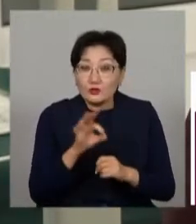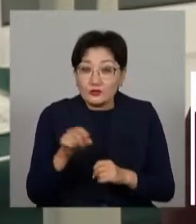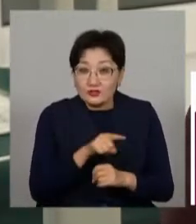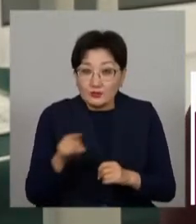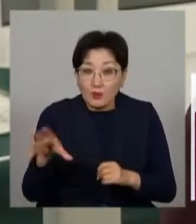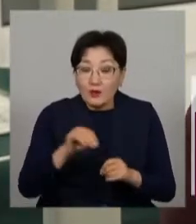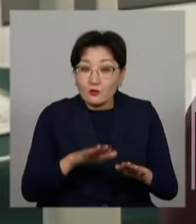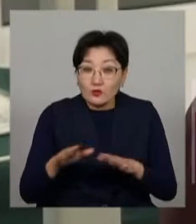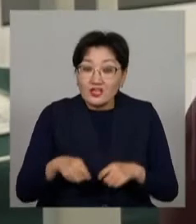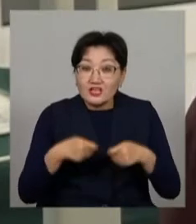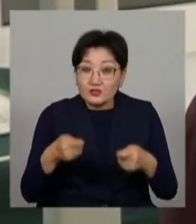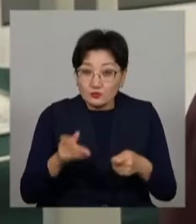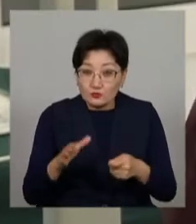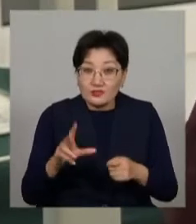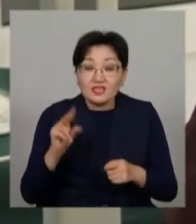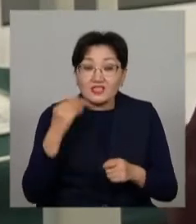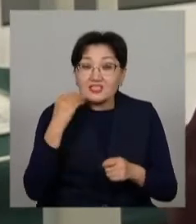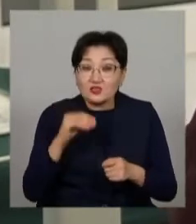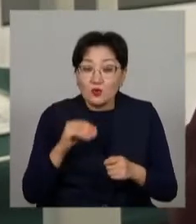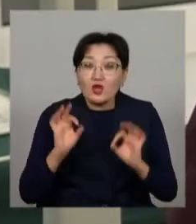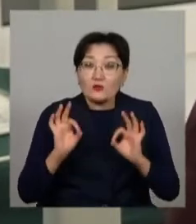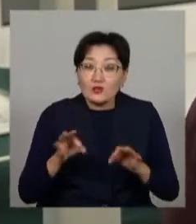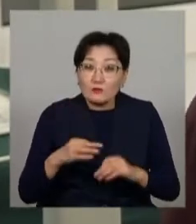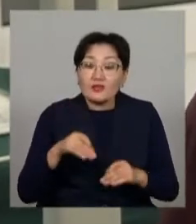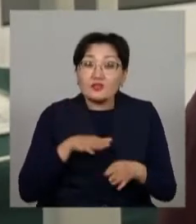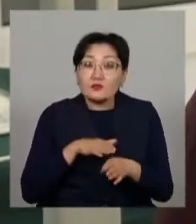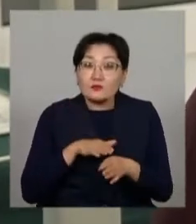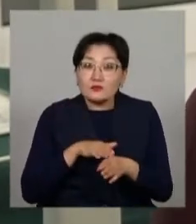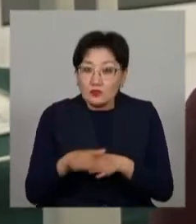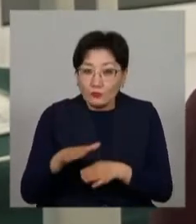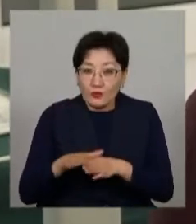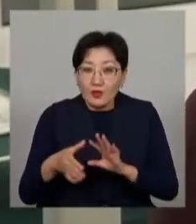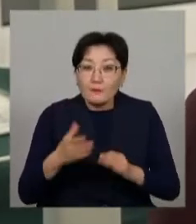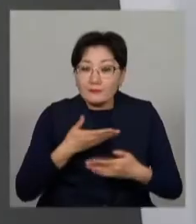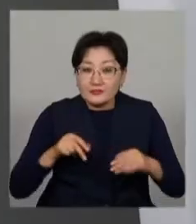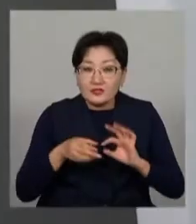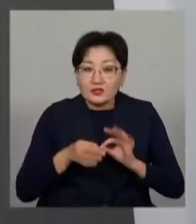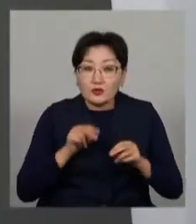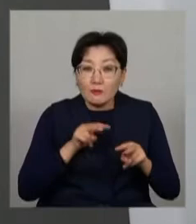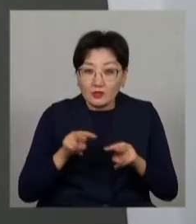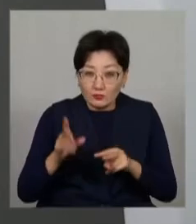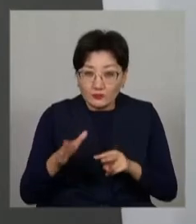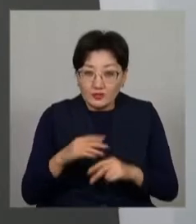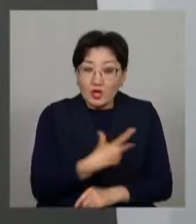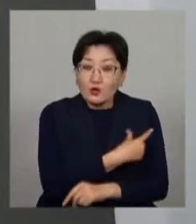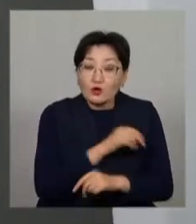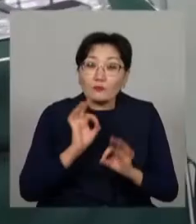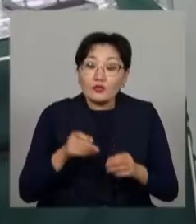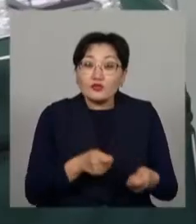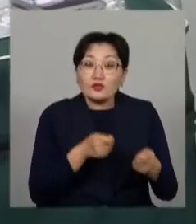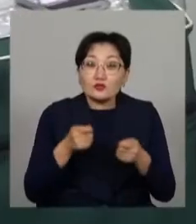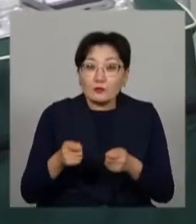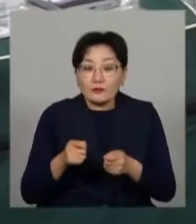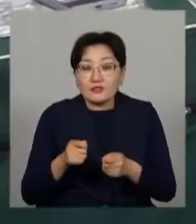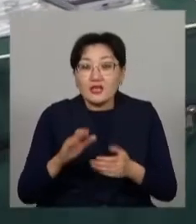барлық нүктелерге апарамыз. Саны мен сапасы, дұрыс игерілуі біздің жіті бақылауымызда. Ал вакцинаның дұрыс жеткізілуінен